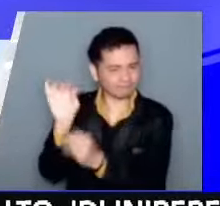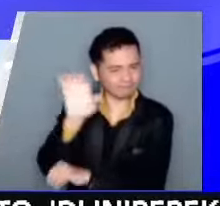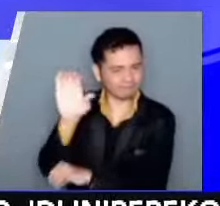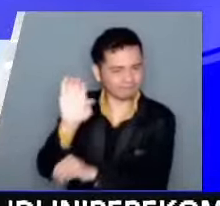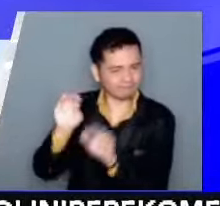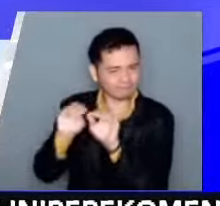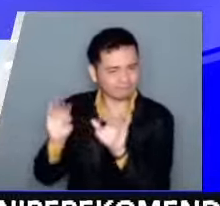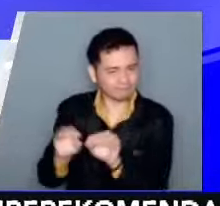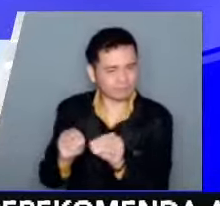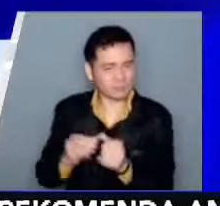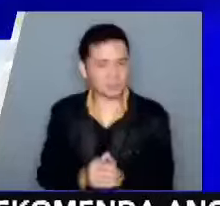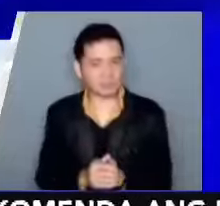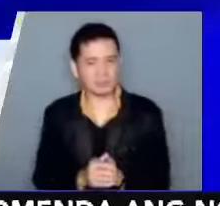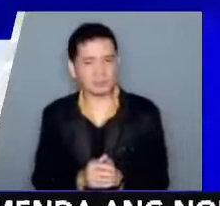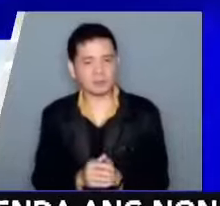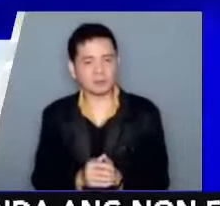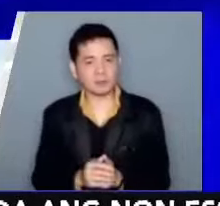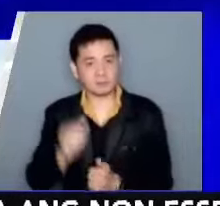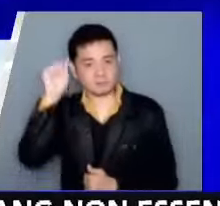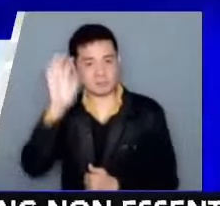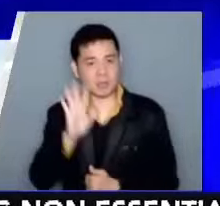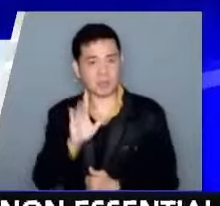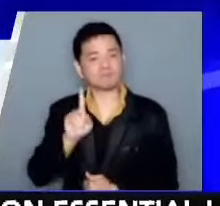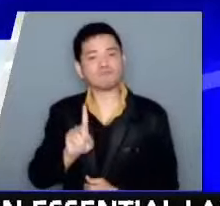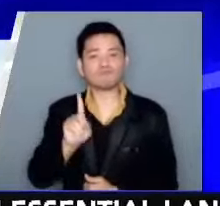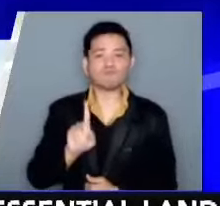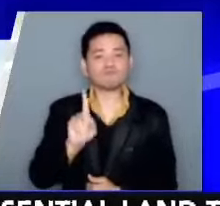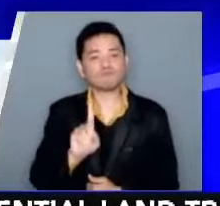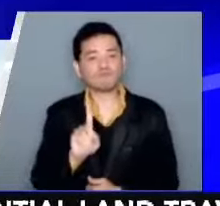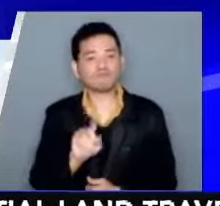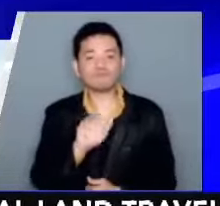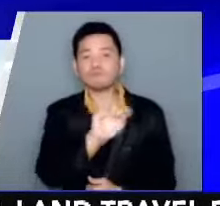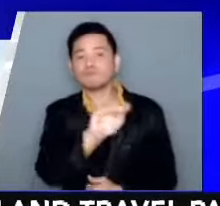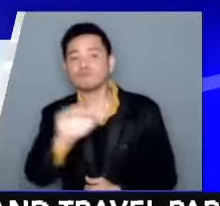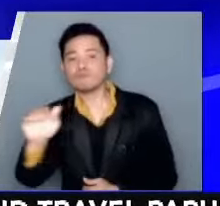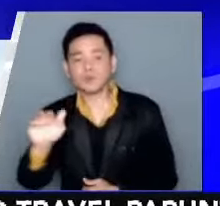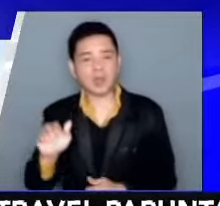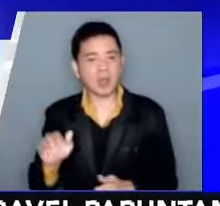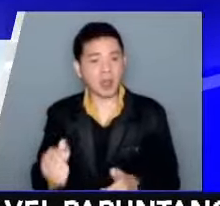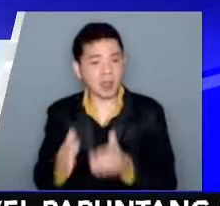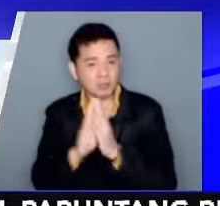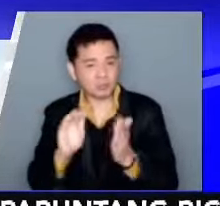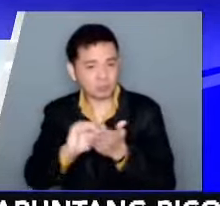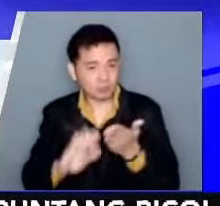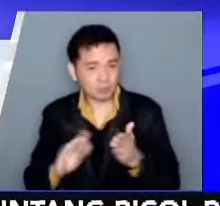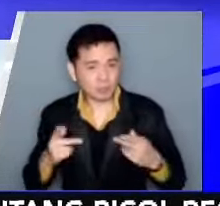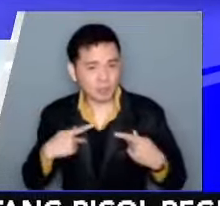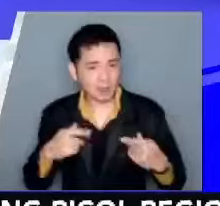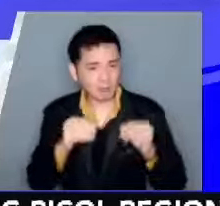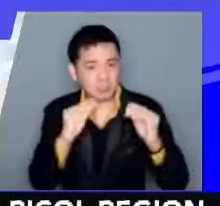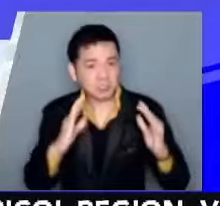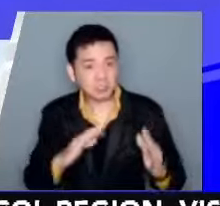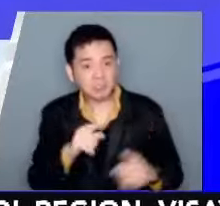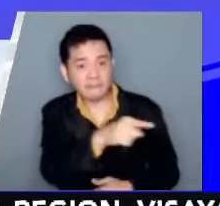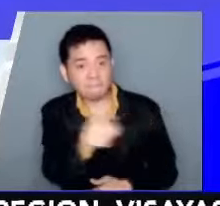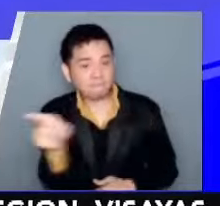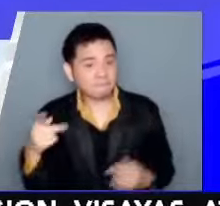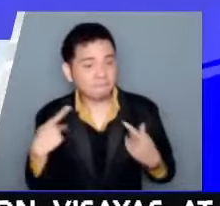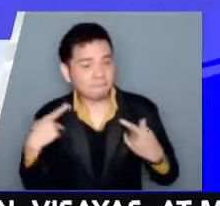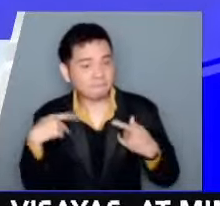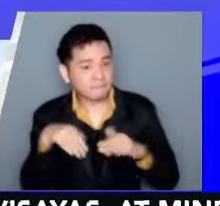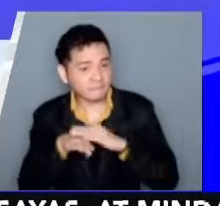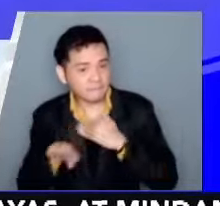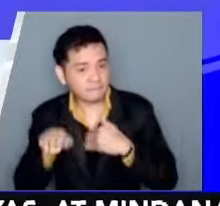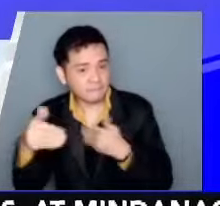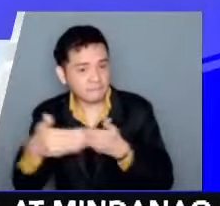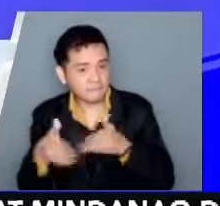nagtanong pa raw ang salarin sa mga estudyante kung may mga guro pa sa mga classroom. Sumali siyang lalaki habang abala ang lahat sa school parade.